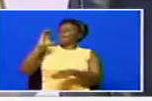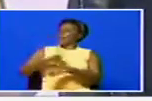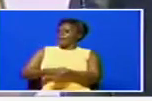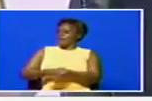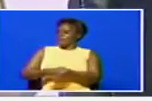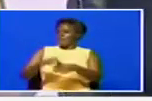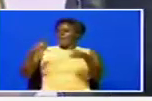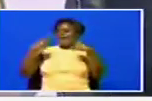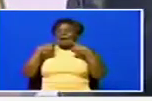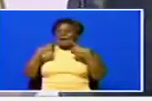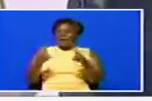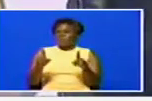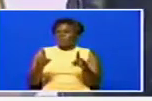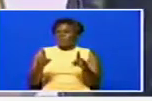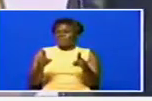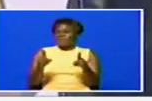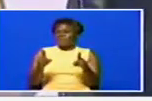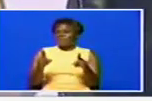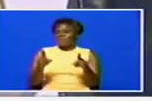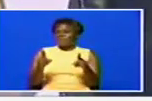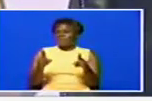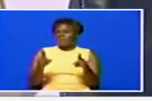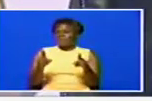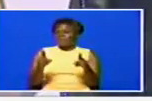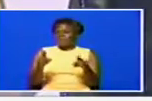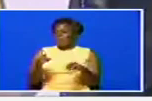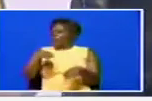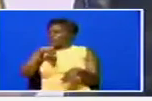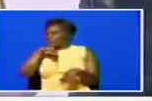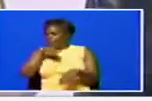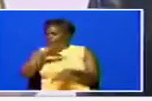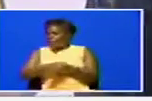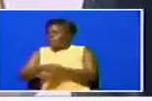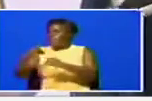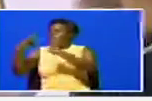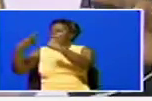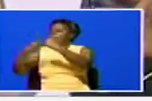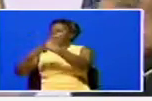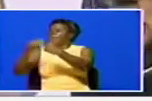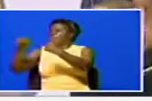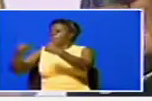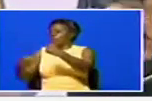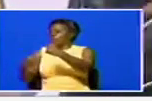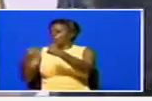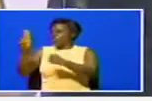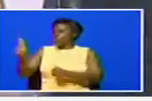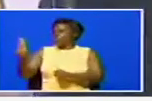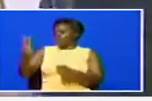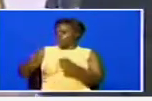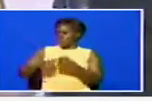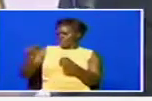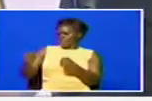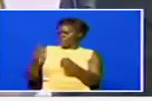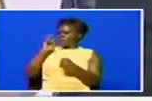kwamba matokeo ni yale ati mgombea wao amepata 8 million na rais amepata 7 million.